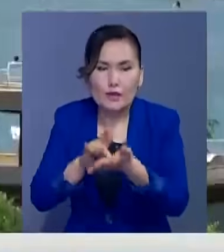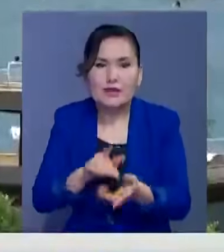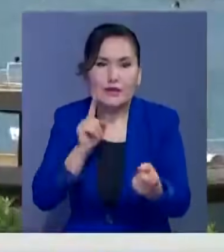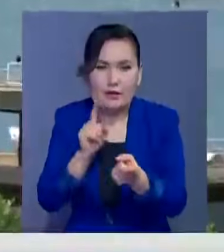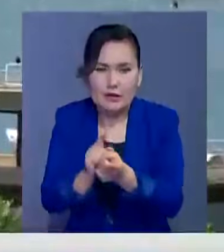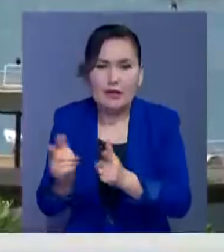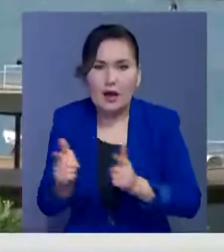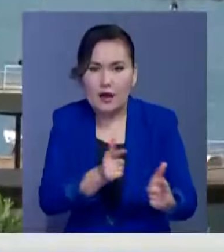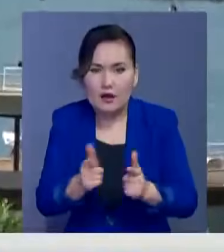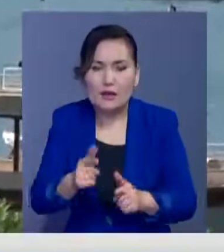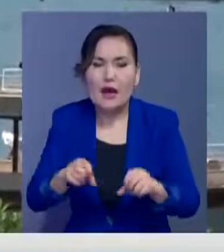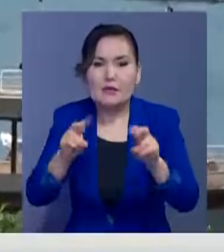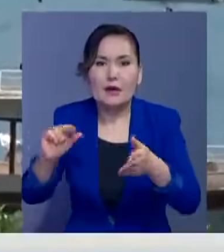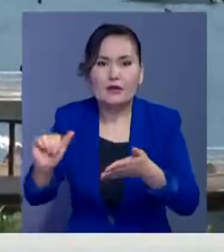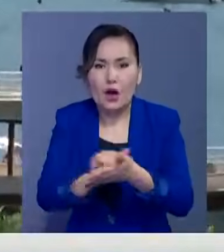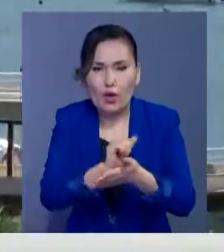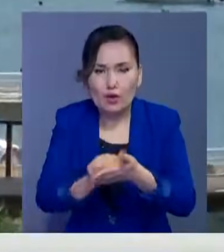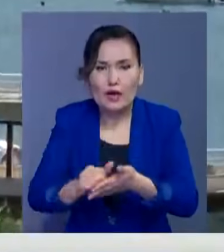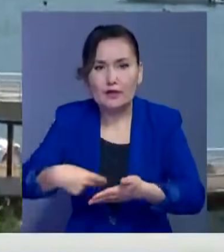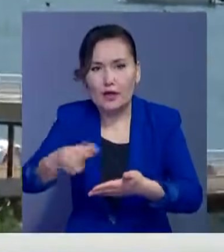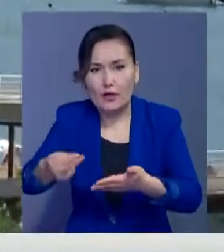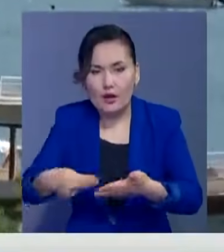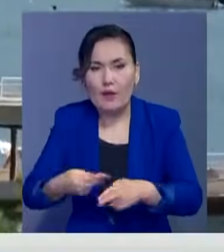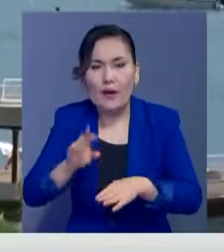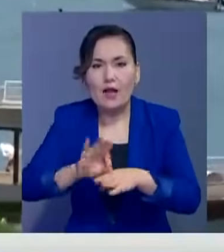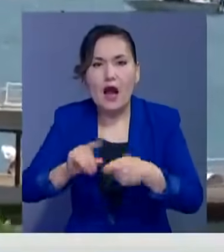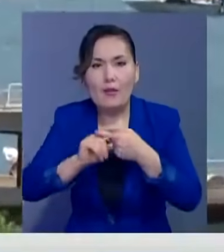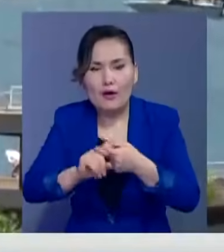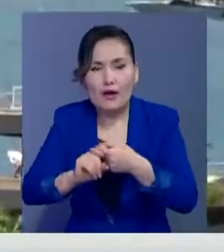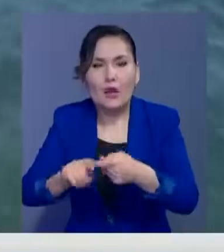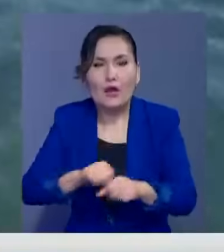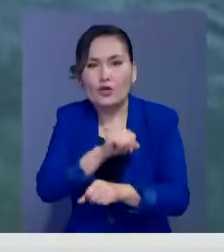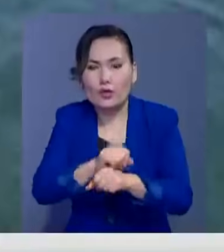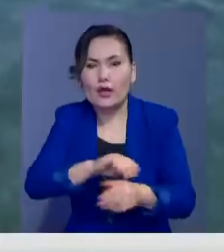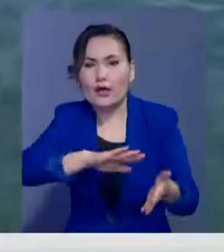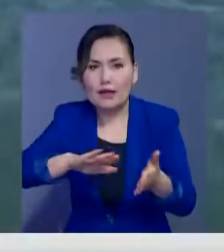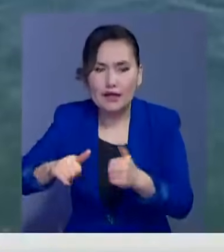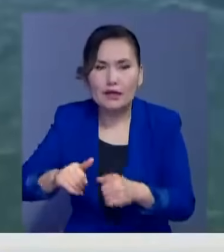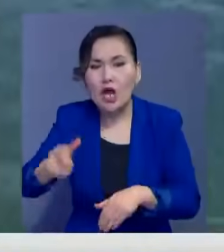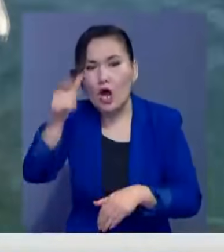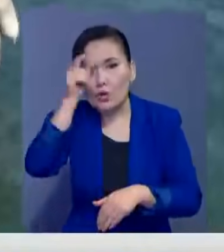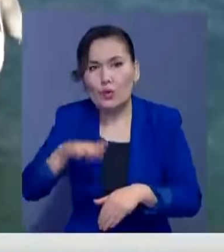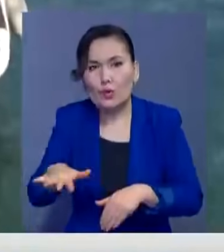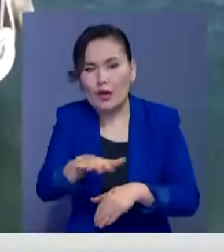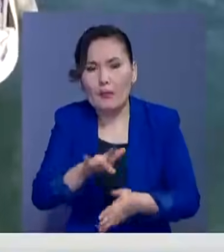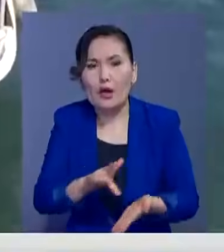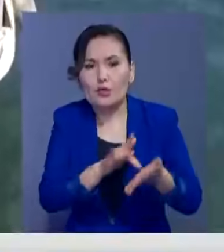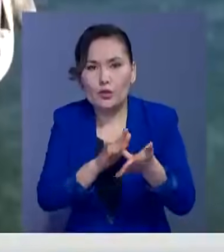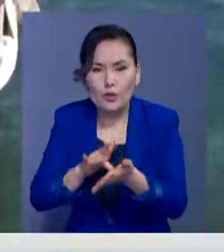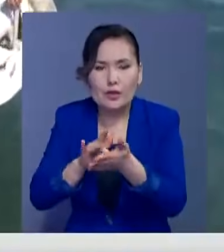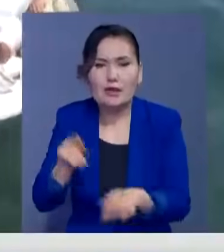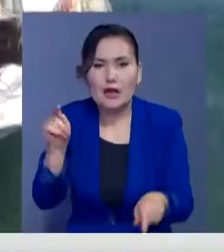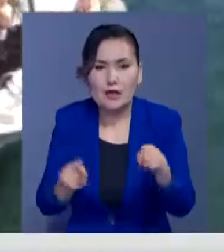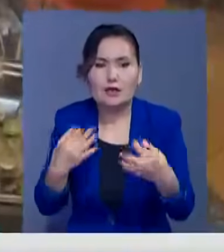бастайды. Бұл құжат арнайы сараптамадан өткен коронавирустан таза туристік мекендерге беріледі. Бірақ қонақ үйлердің номерлерінің жартысы ғана